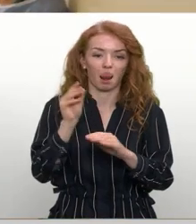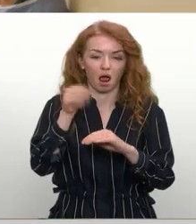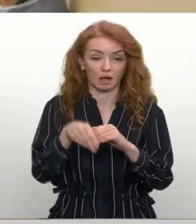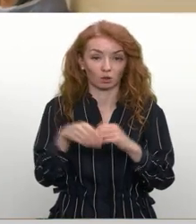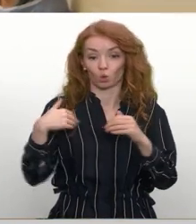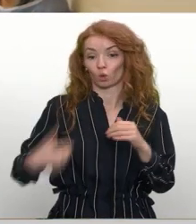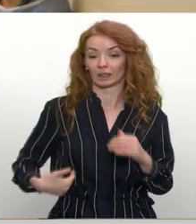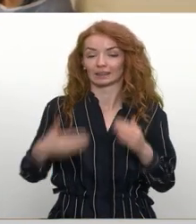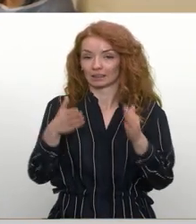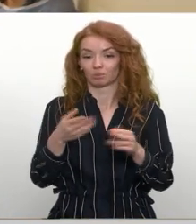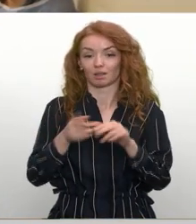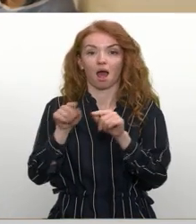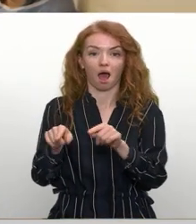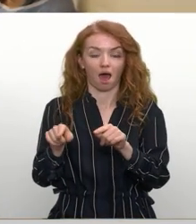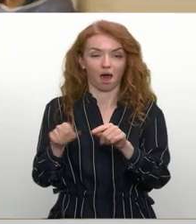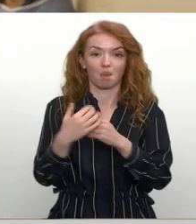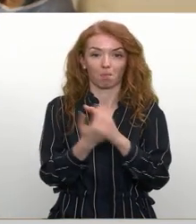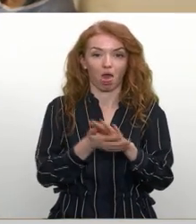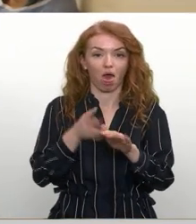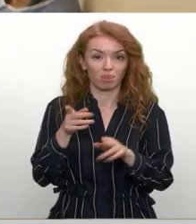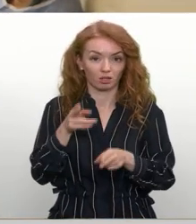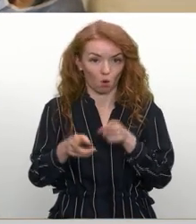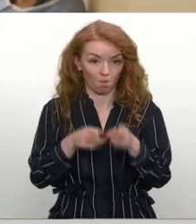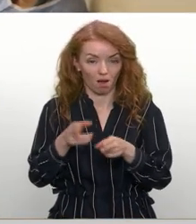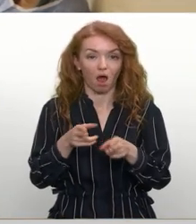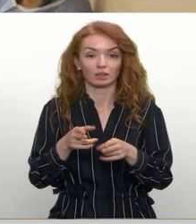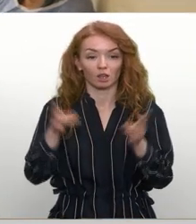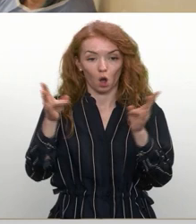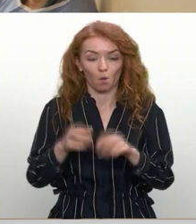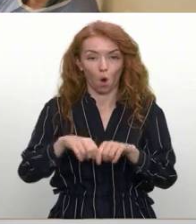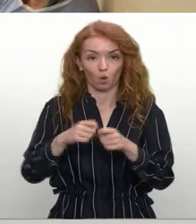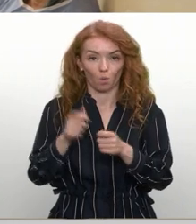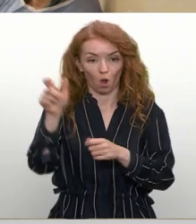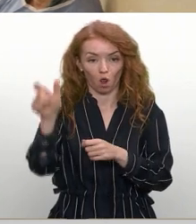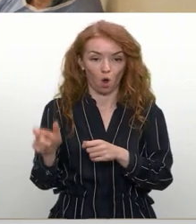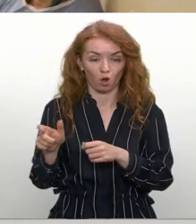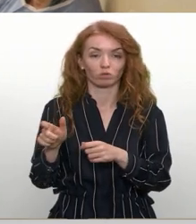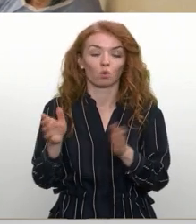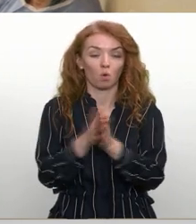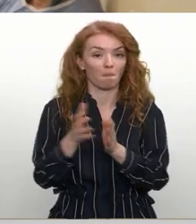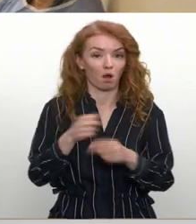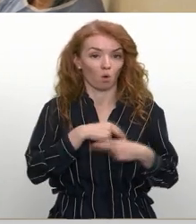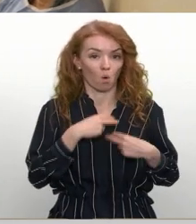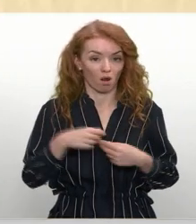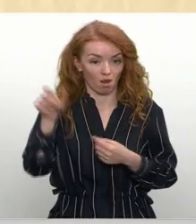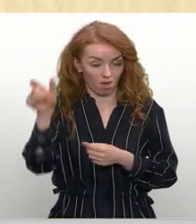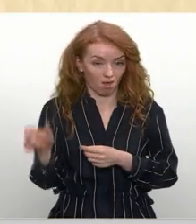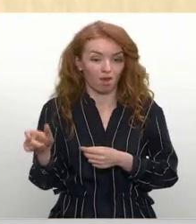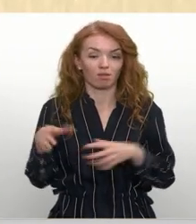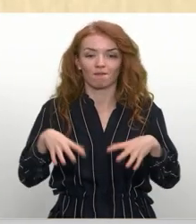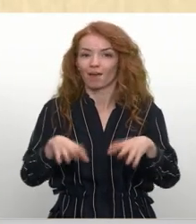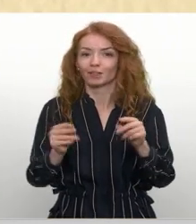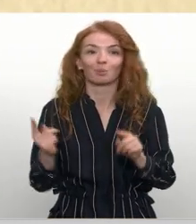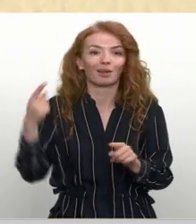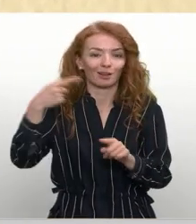Kuldīgas slimnīcā šādu pēdas īkšķa endoprotezēšanu traumatoloģi ortopēda Evita Rumba kopā ar kolēģi Jāni Jansonu veica